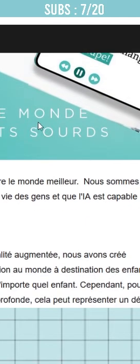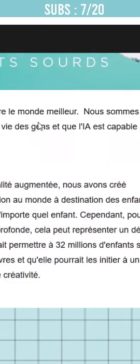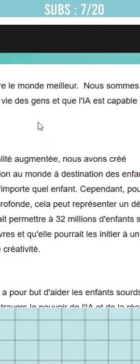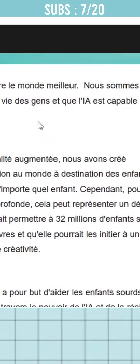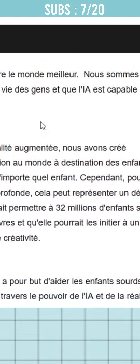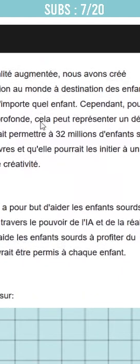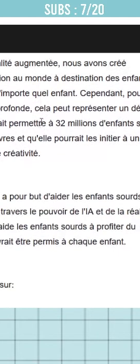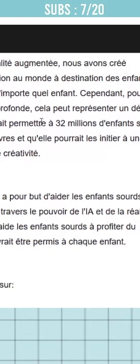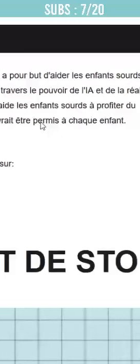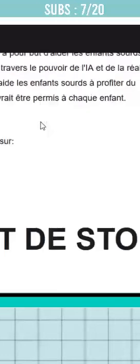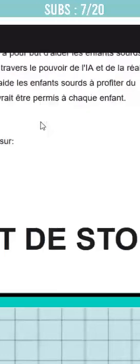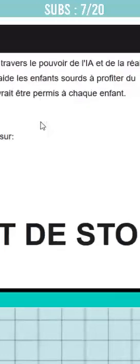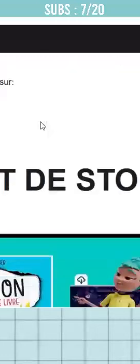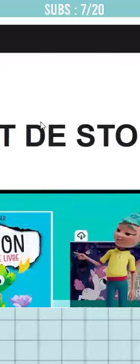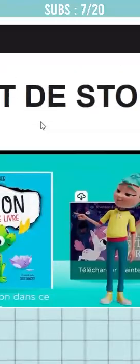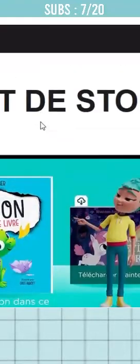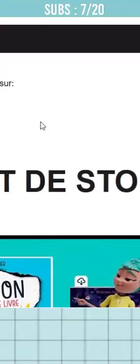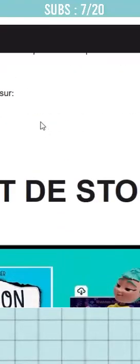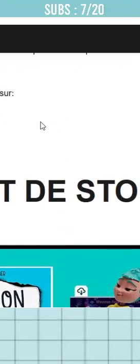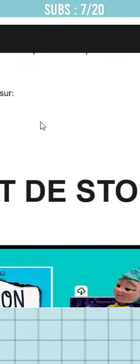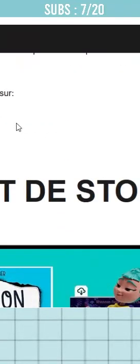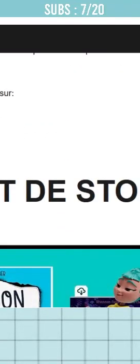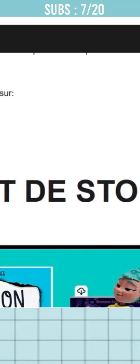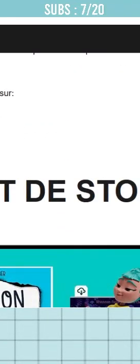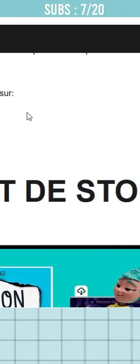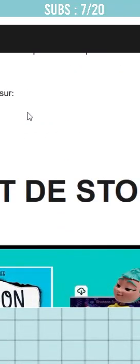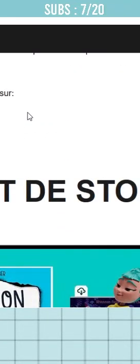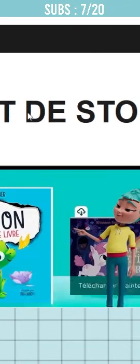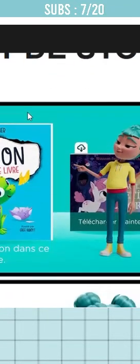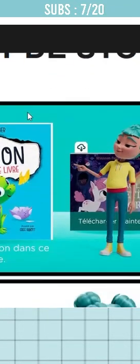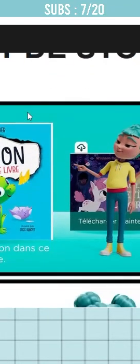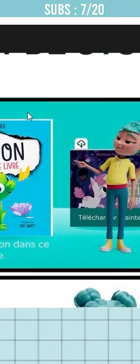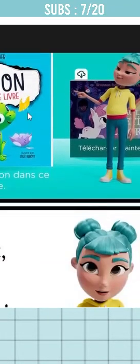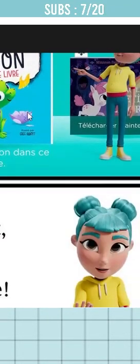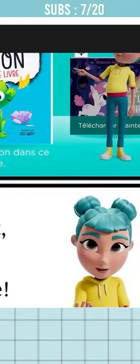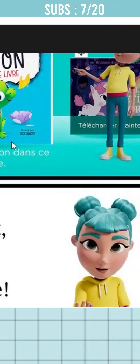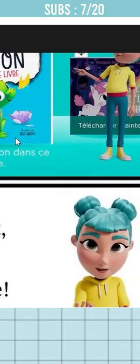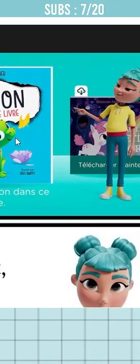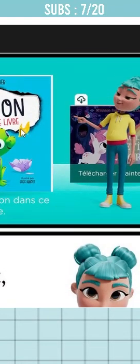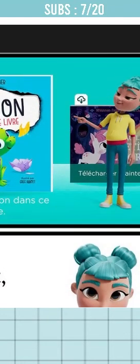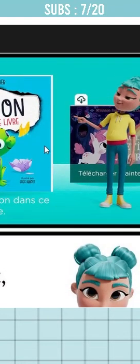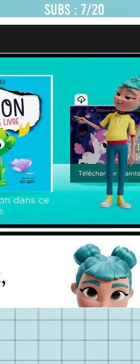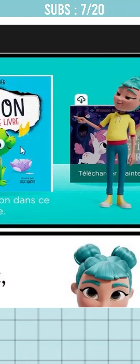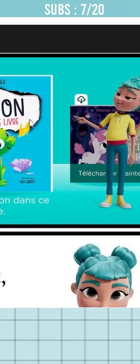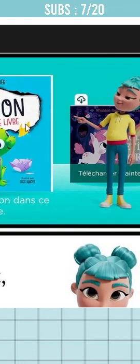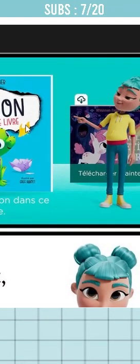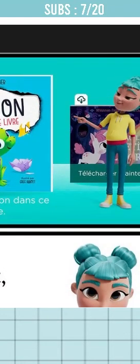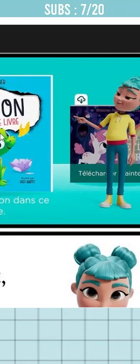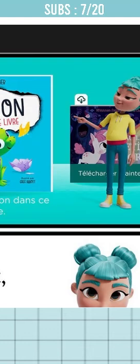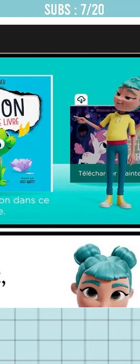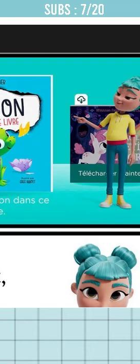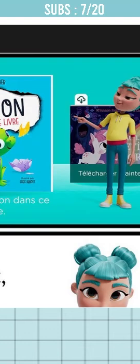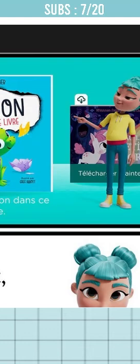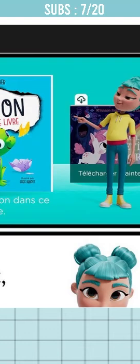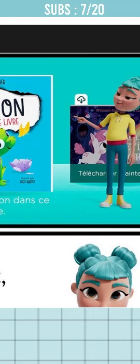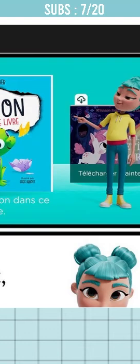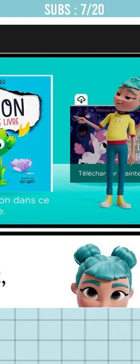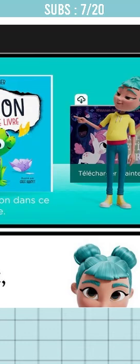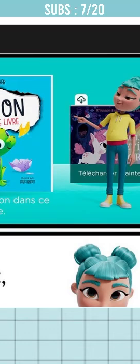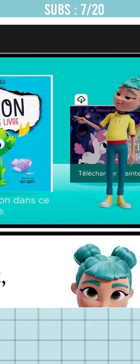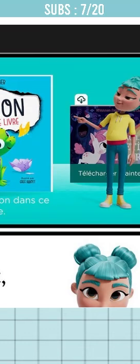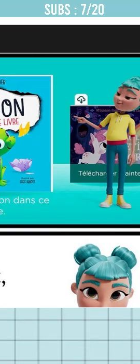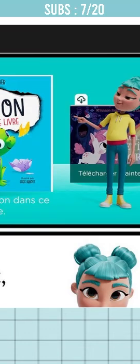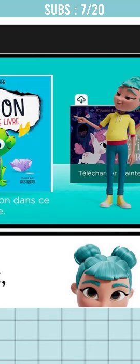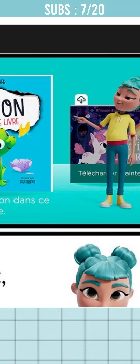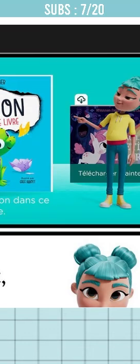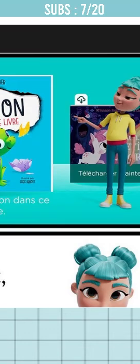Voilà. Je sais pas si on a le truc fonctionnement de StorySign. Voilà. L'application est gratuite, mais voilà, les livres sont payants. Il